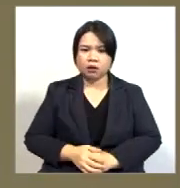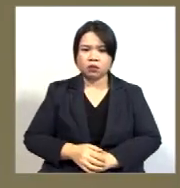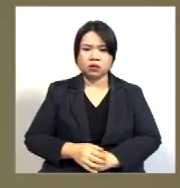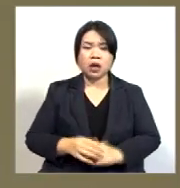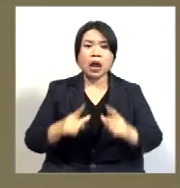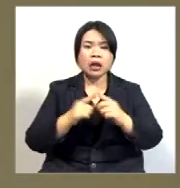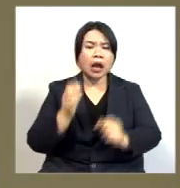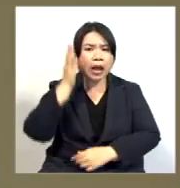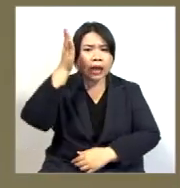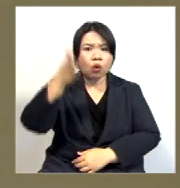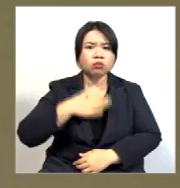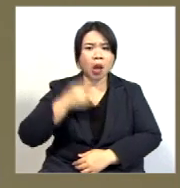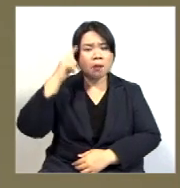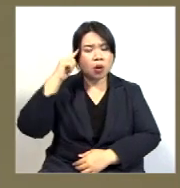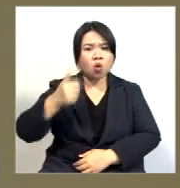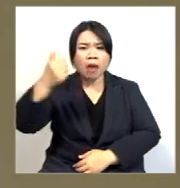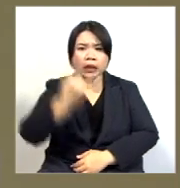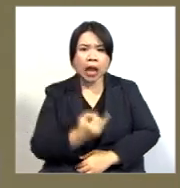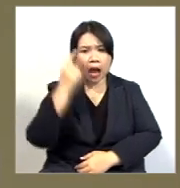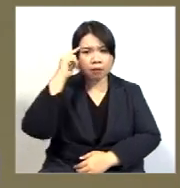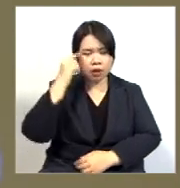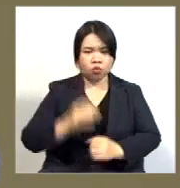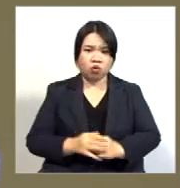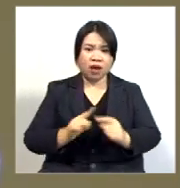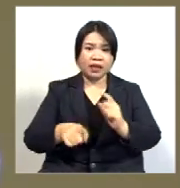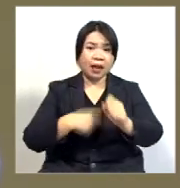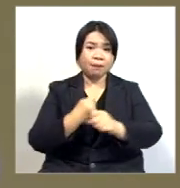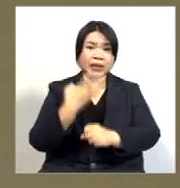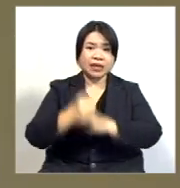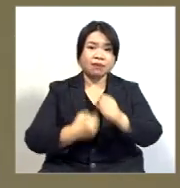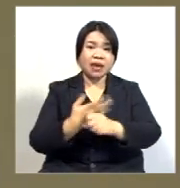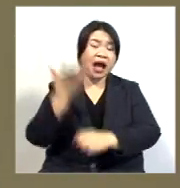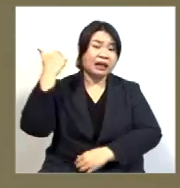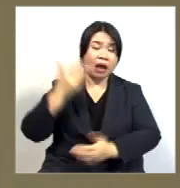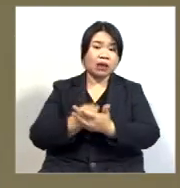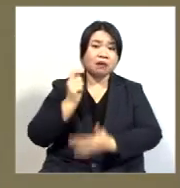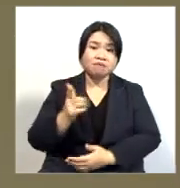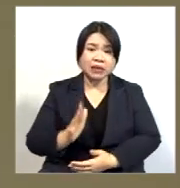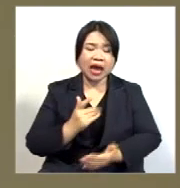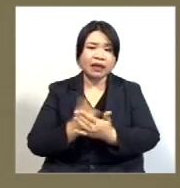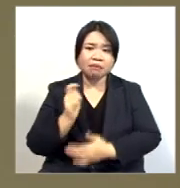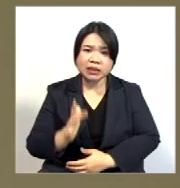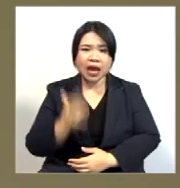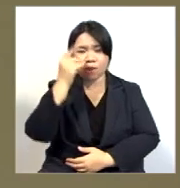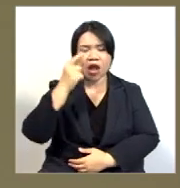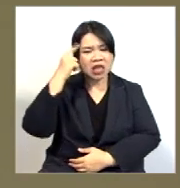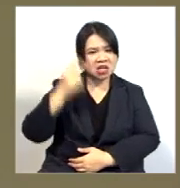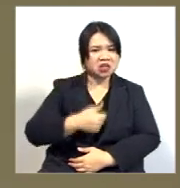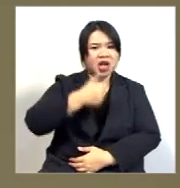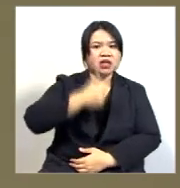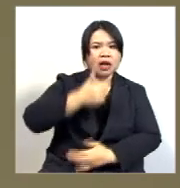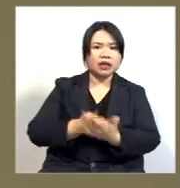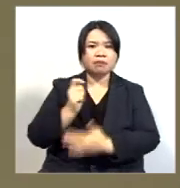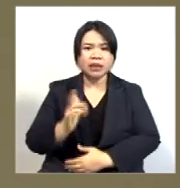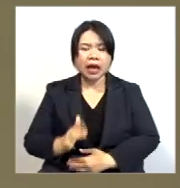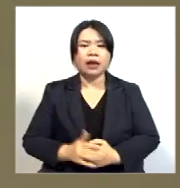คตไม่มีใครรู้ทั้งนั้นว่าใครแพ้ใครชนะก็เขาคิดอย่างนี้เมื่อ 4-5 ปีที่แล้วไงเขาถึงไม่ยอมจ่ายเงินค่าการสร้างทางอะไรนะทางแข่ง